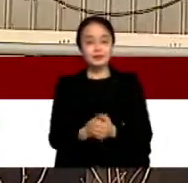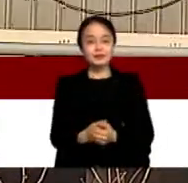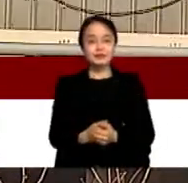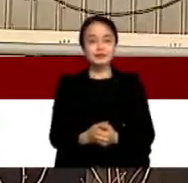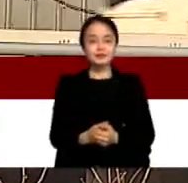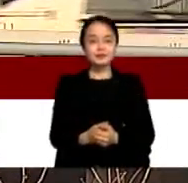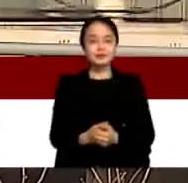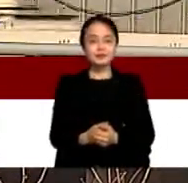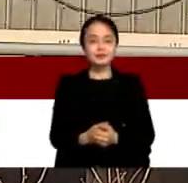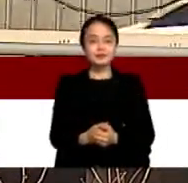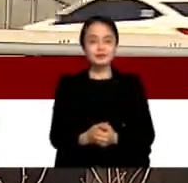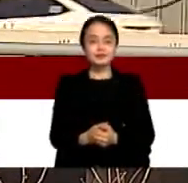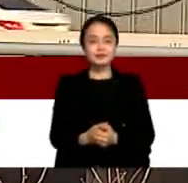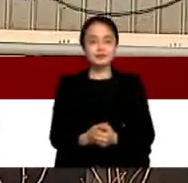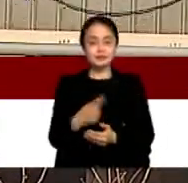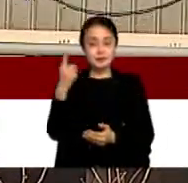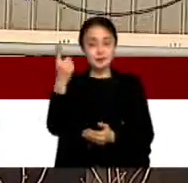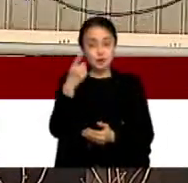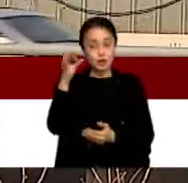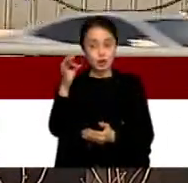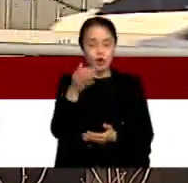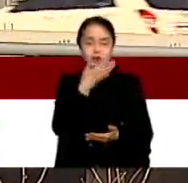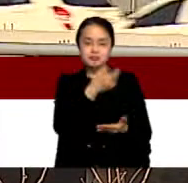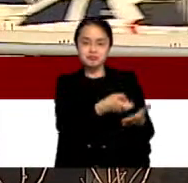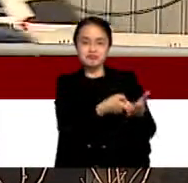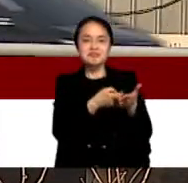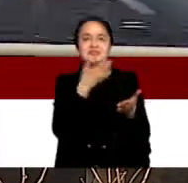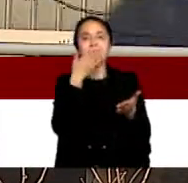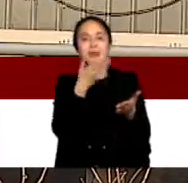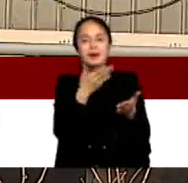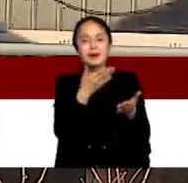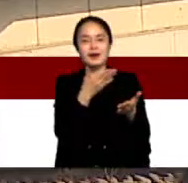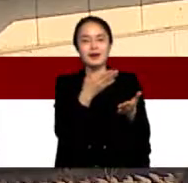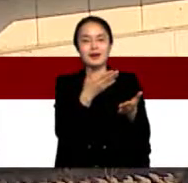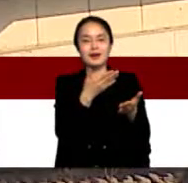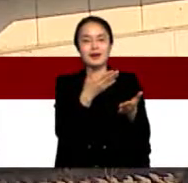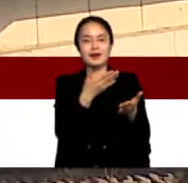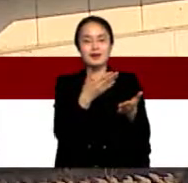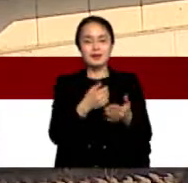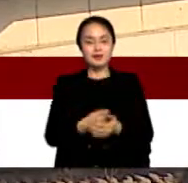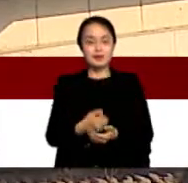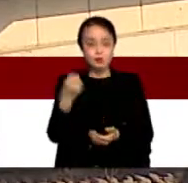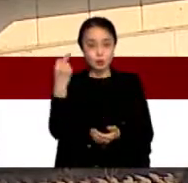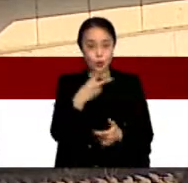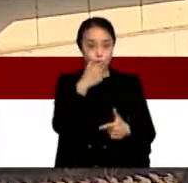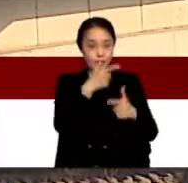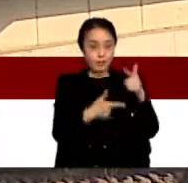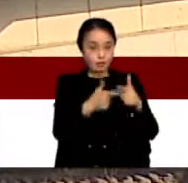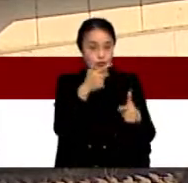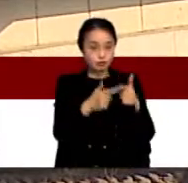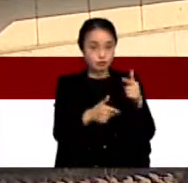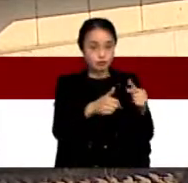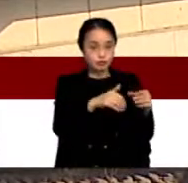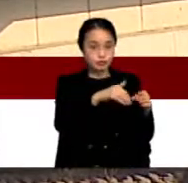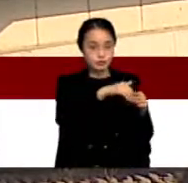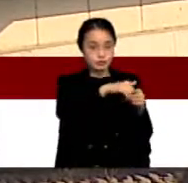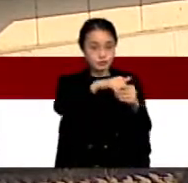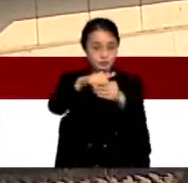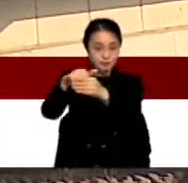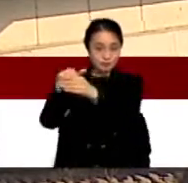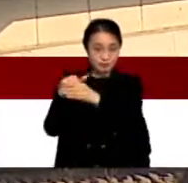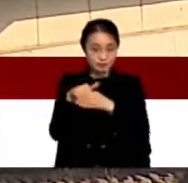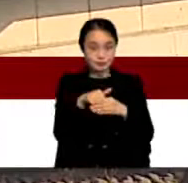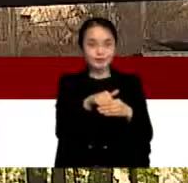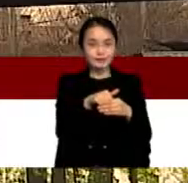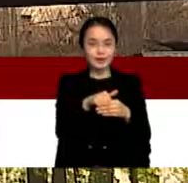연간 사용할 수 있는 전력을 생산할 수 있고 이산화탄소 흡수 로 나무 26,250 가루루 고료를 심은